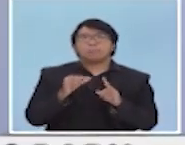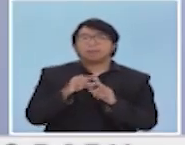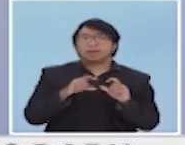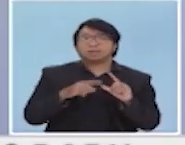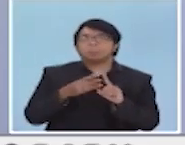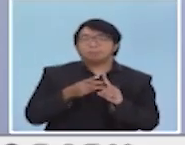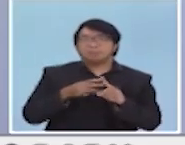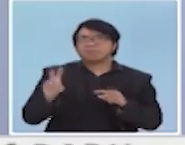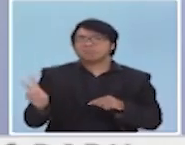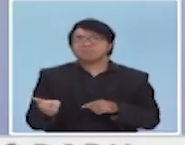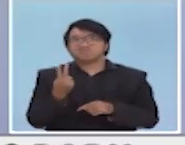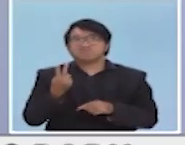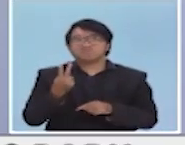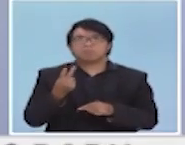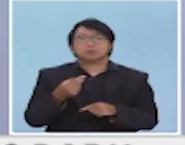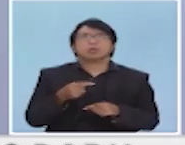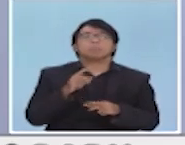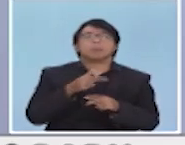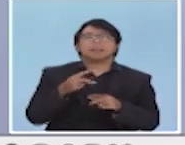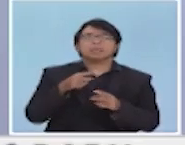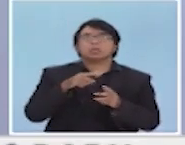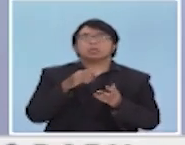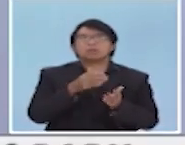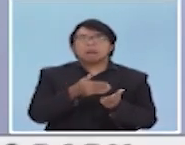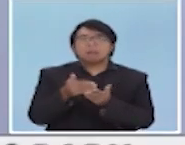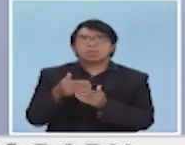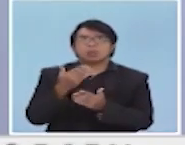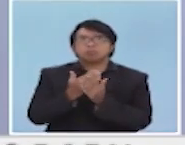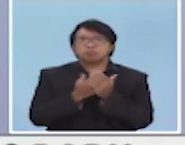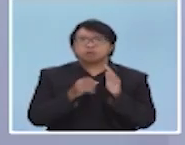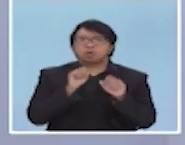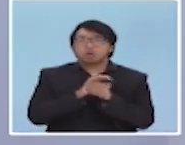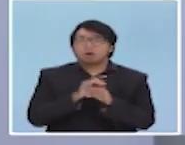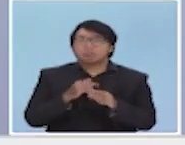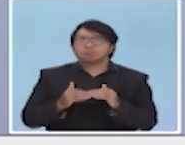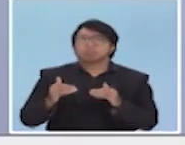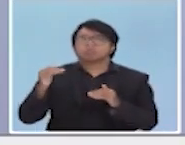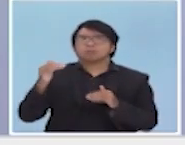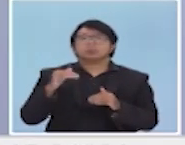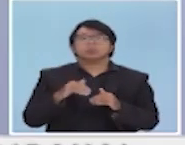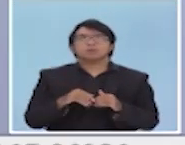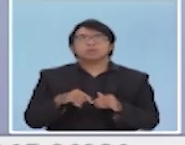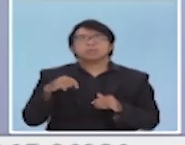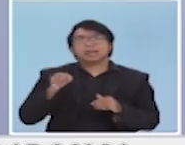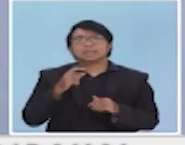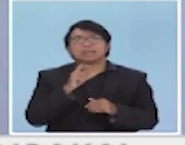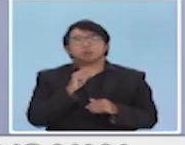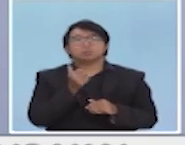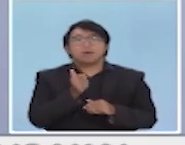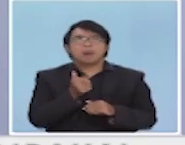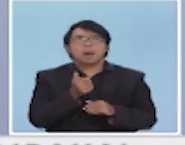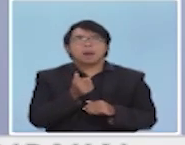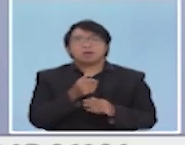signifikan, maka ada dua instrumen yang bisa digunakan. Satu, mengurangi jumlah orang bepergian. Itu